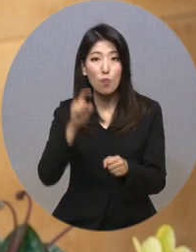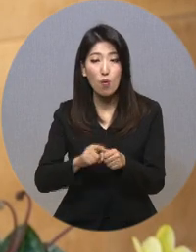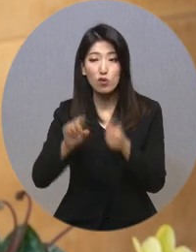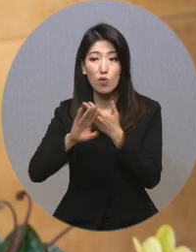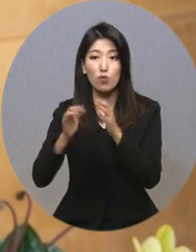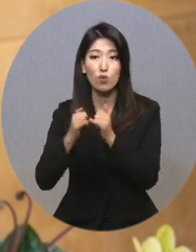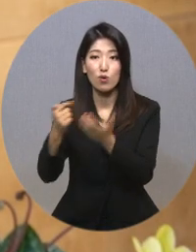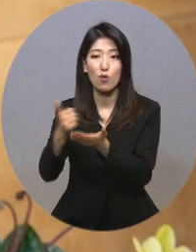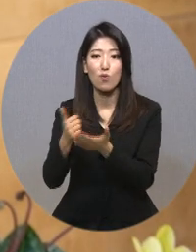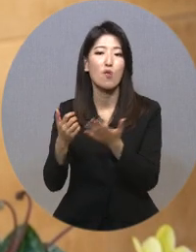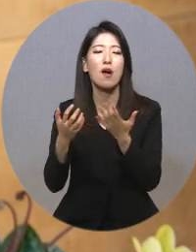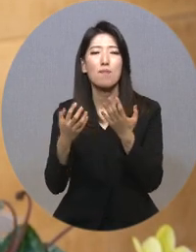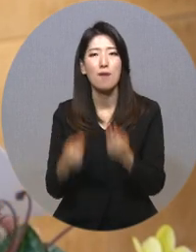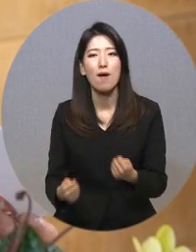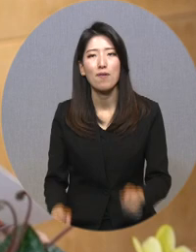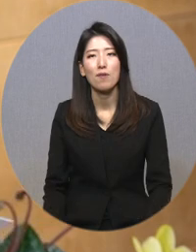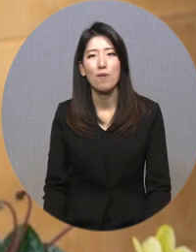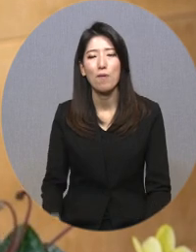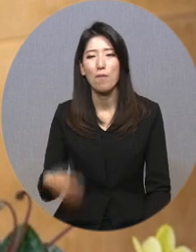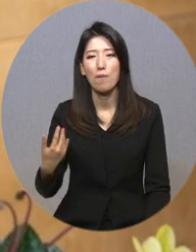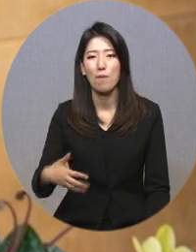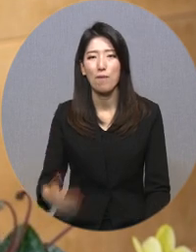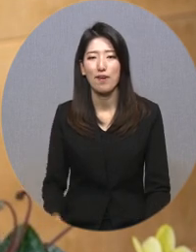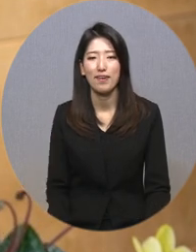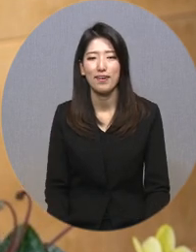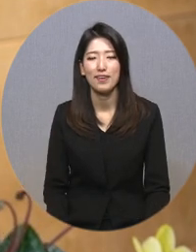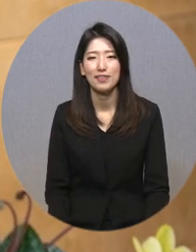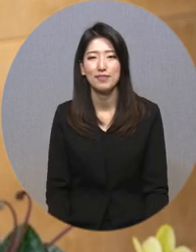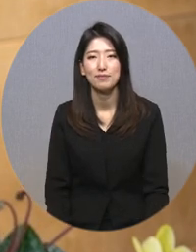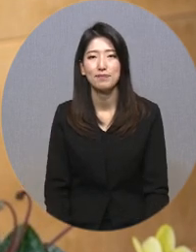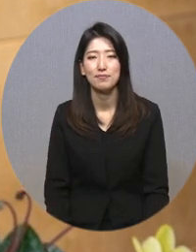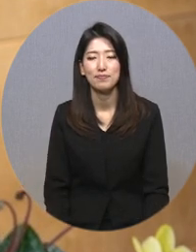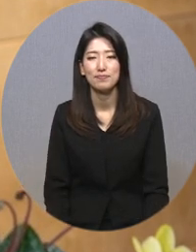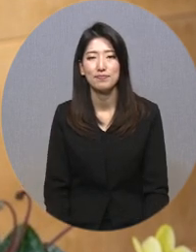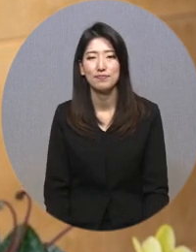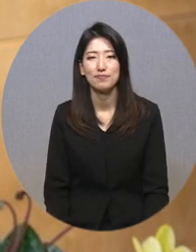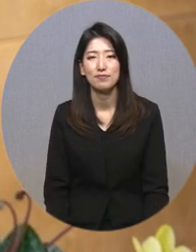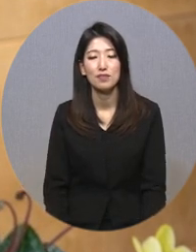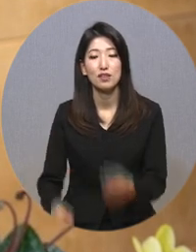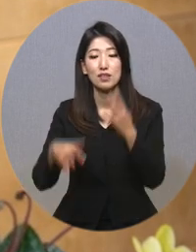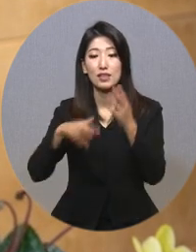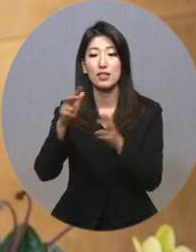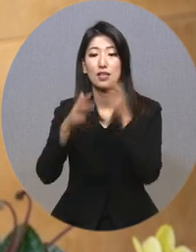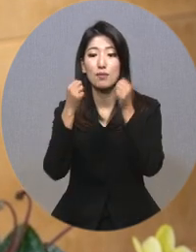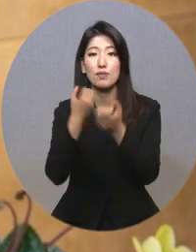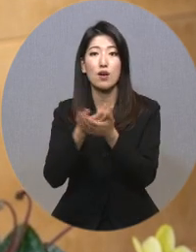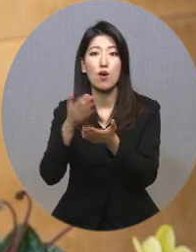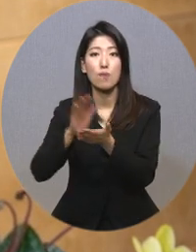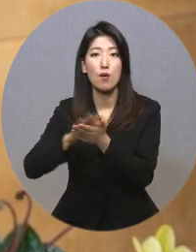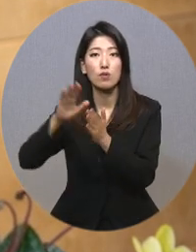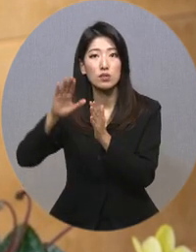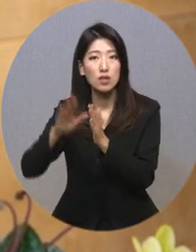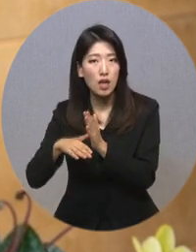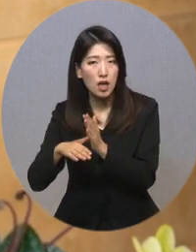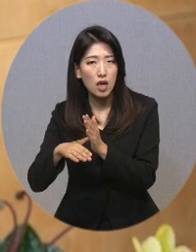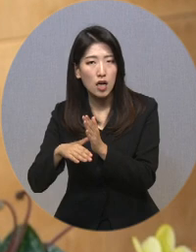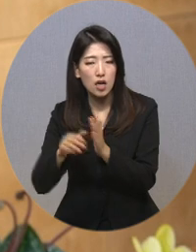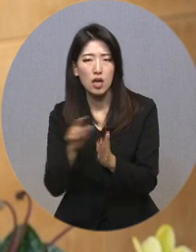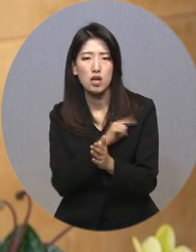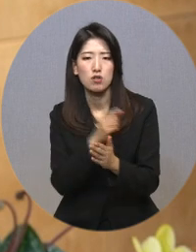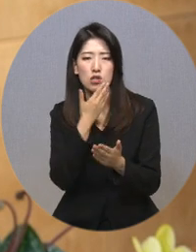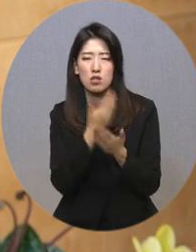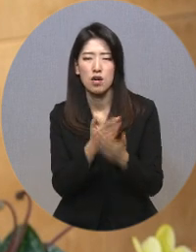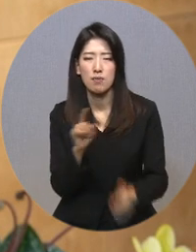아, 예, 알겠습니다. 그리고 아까 뭐 총장님 말씀하신 것처럼 지금 이제 4차 산업혁명 시대에 빠질 수 없는 게 이제